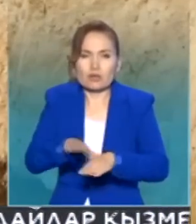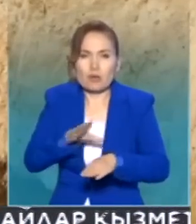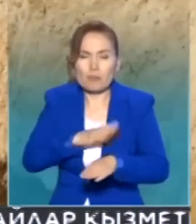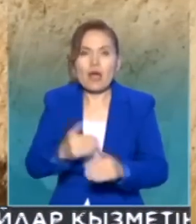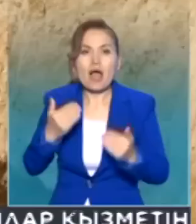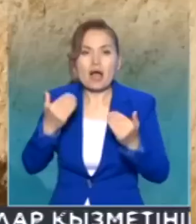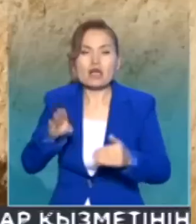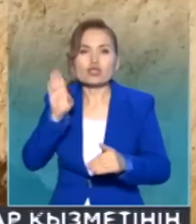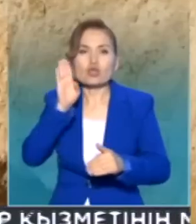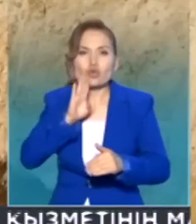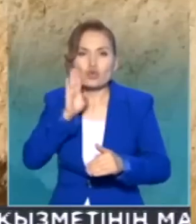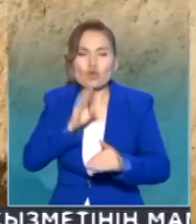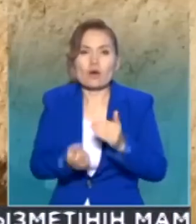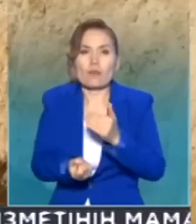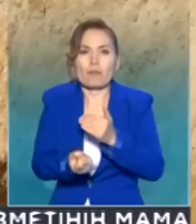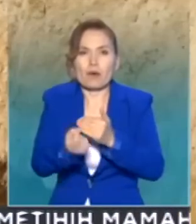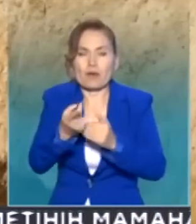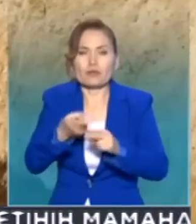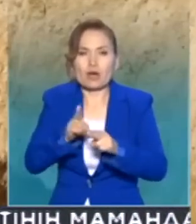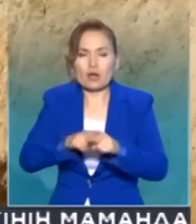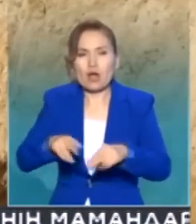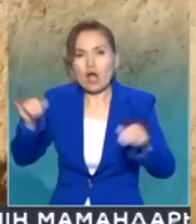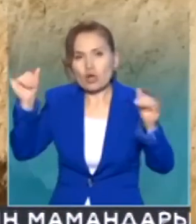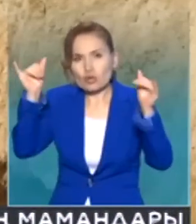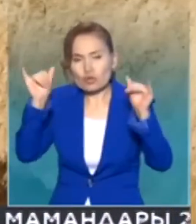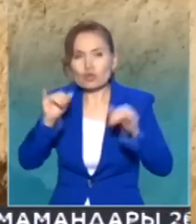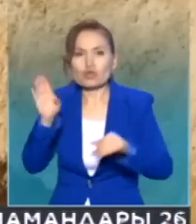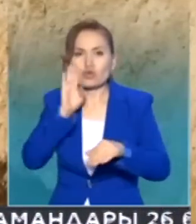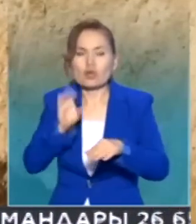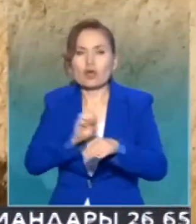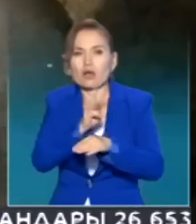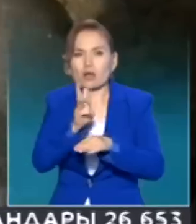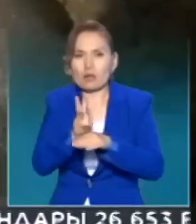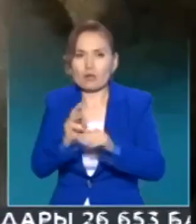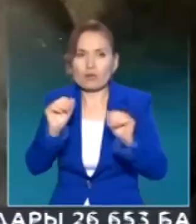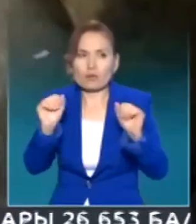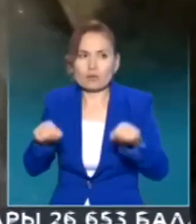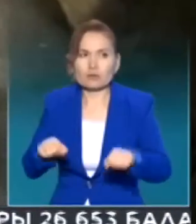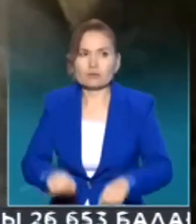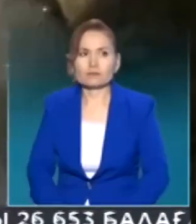құмның арасынан көл пайда болып, төрт түлік осы жерден су ішетін болады.